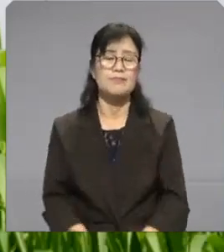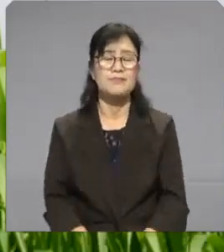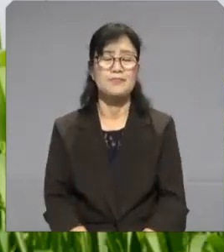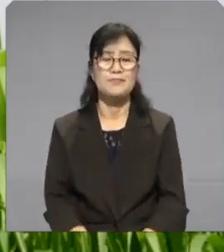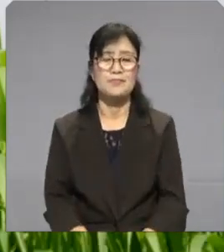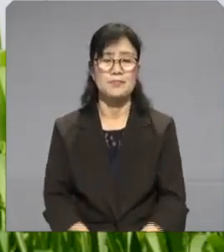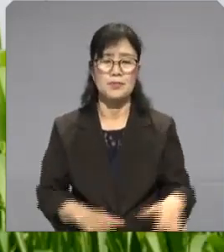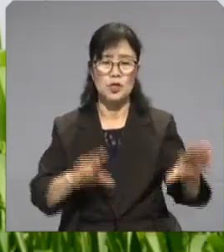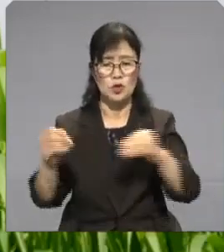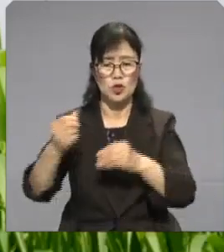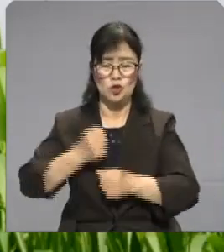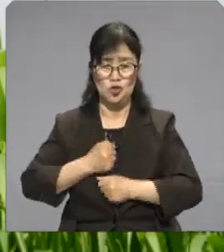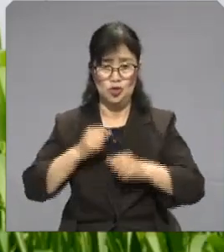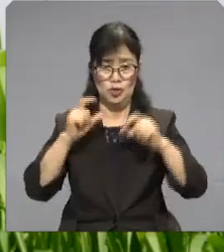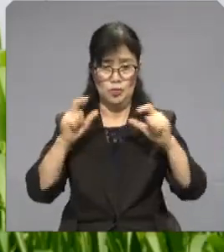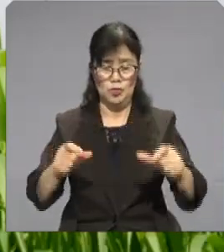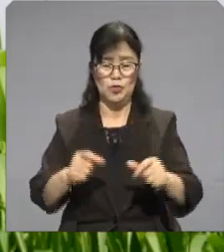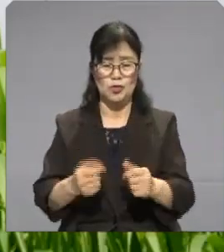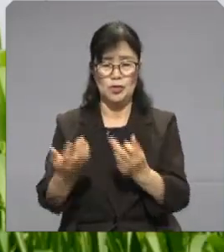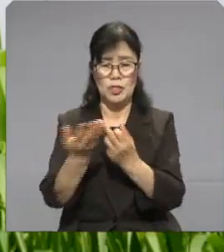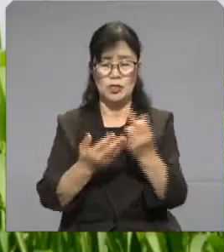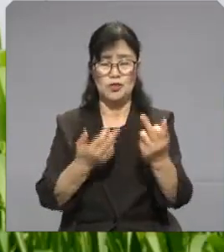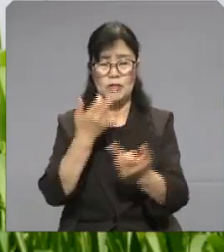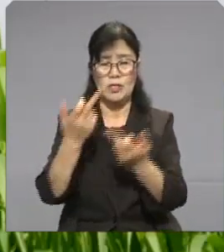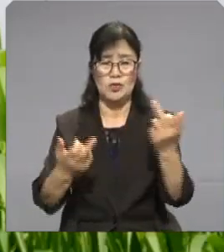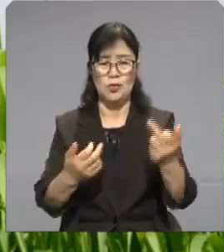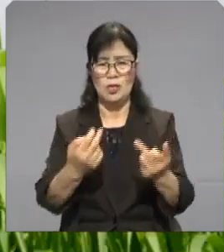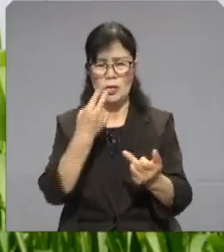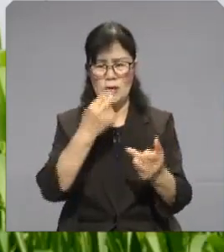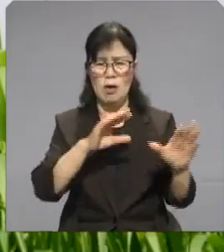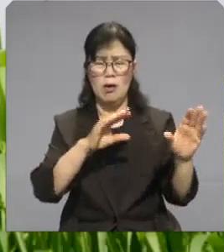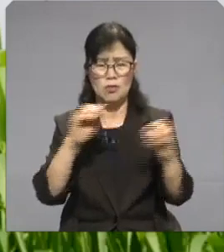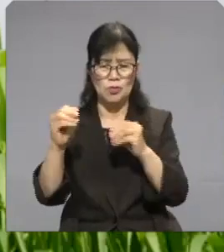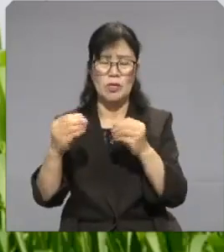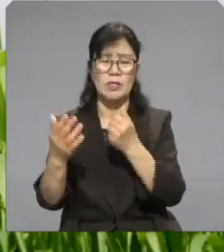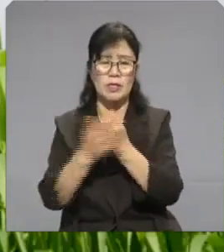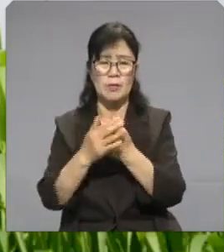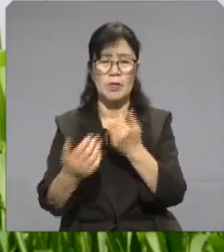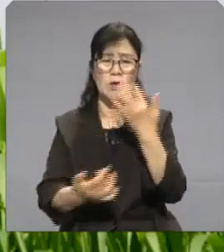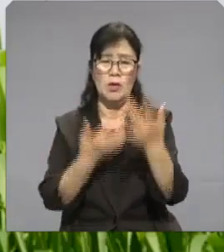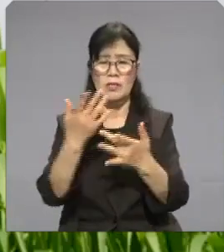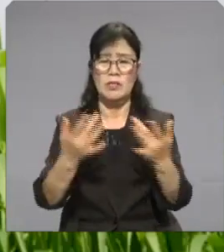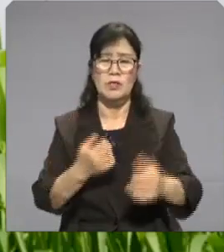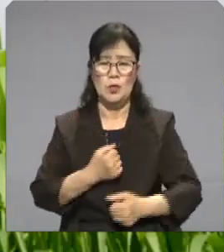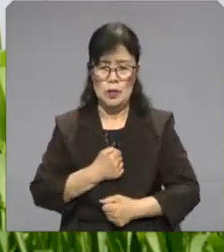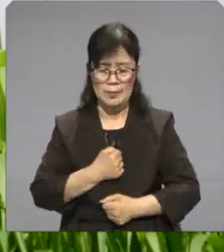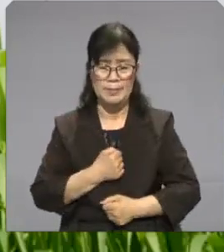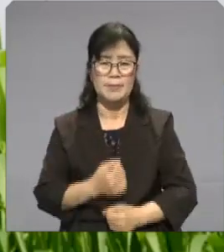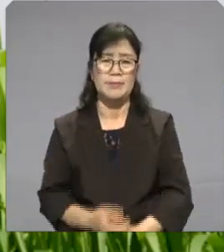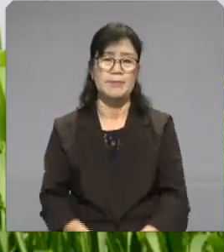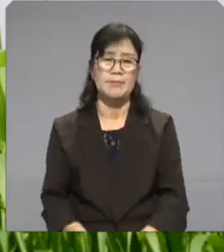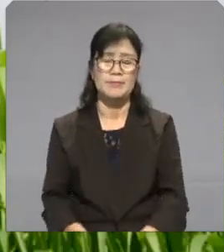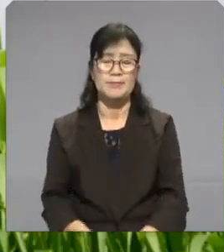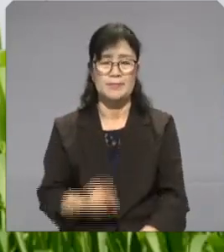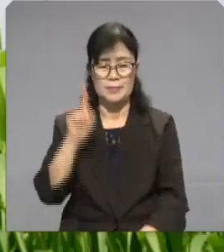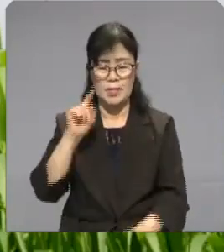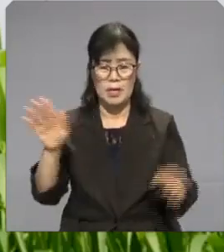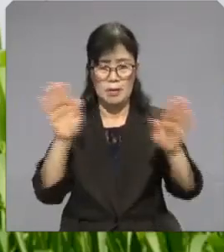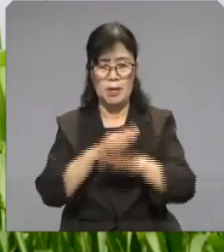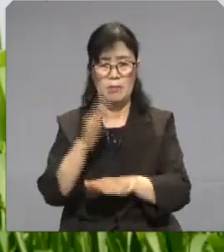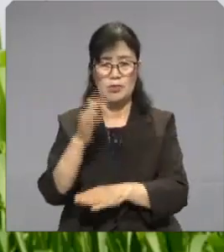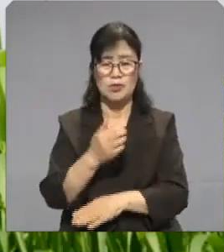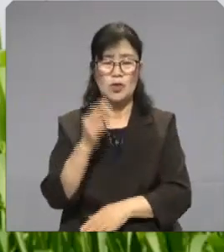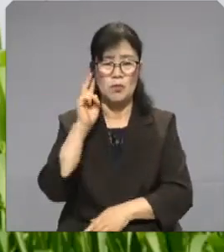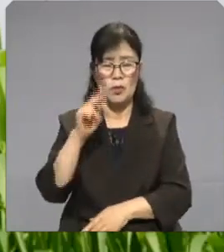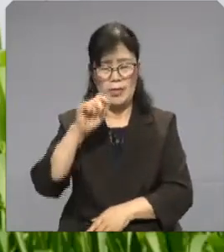또 건조주의보가 유지되고 있는 제주 산지는 대기가 매우 건조하기 때문에 화재 조심하셔야겠고요 내일 밤부터 모레 새벽